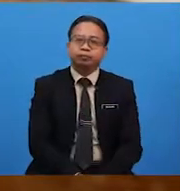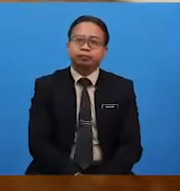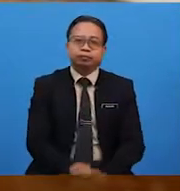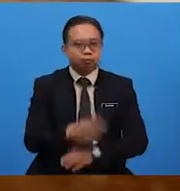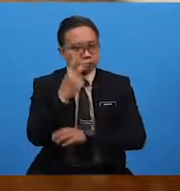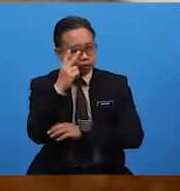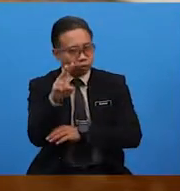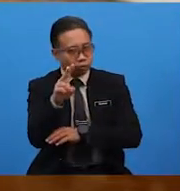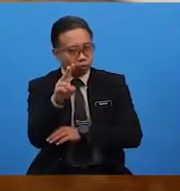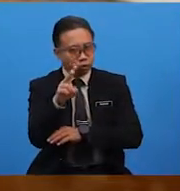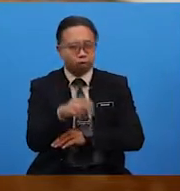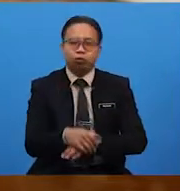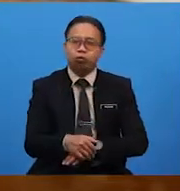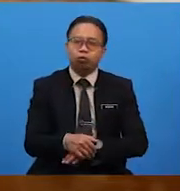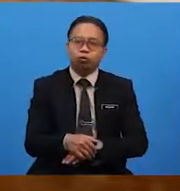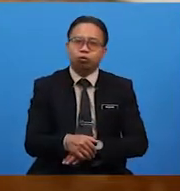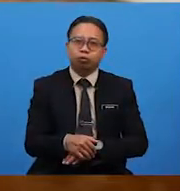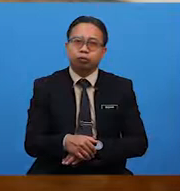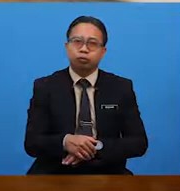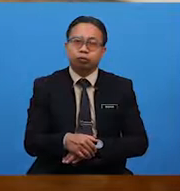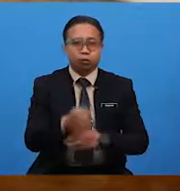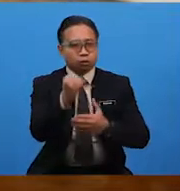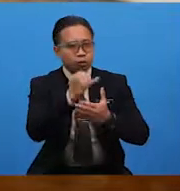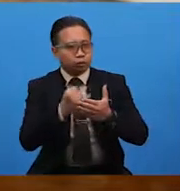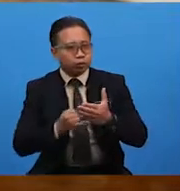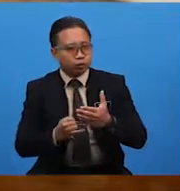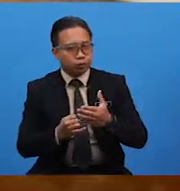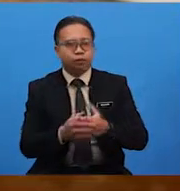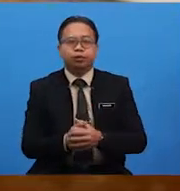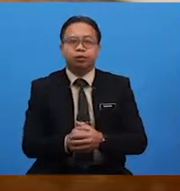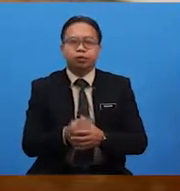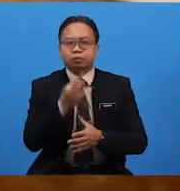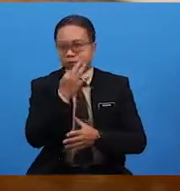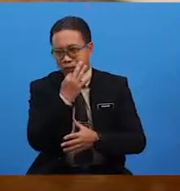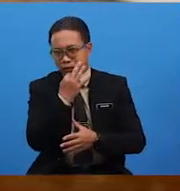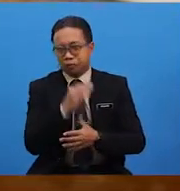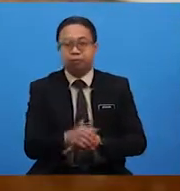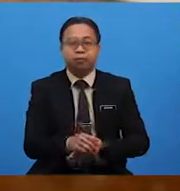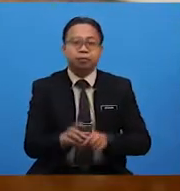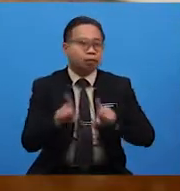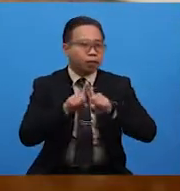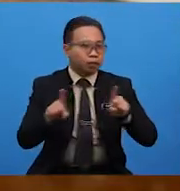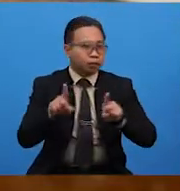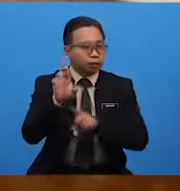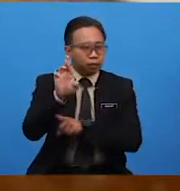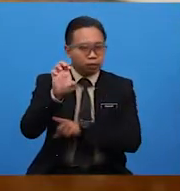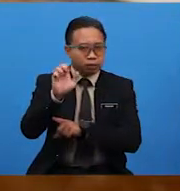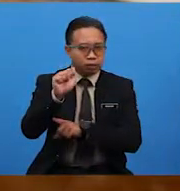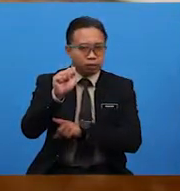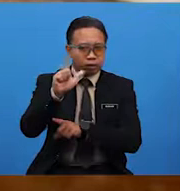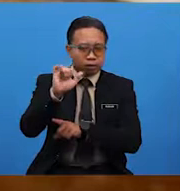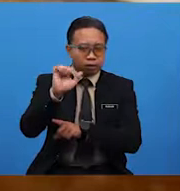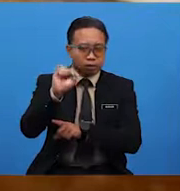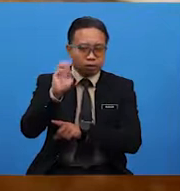karena kita tahu kan Macet output Manado membaca lukisan itu Vietnam beli tapi kalau rizam to bermaksud di dunia